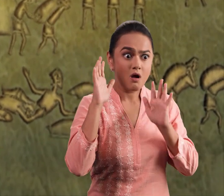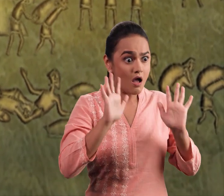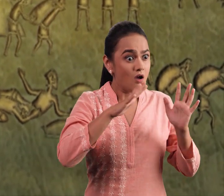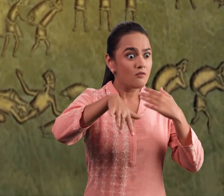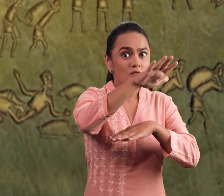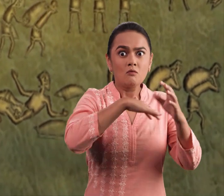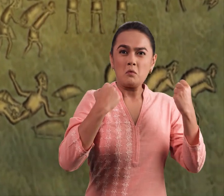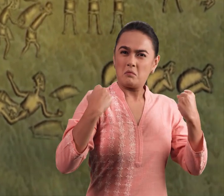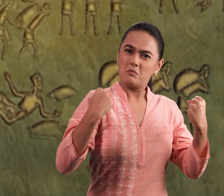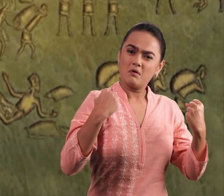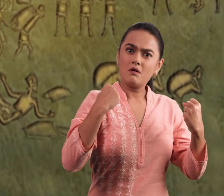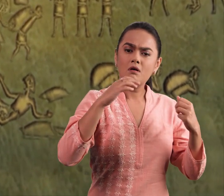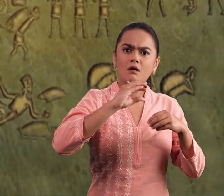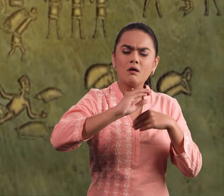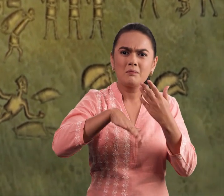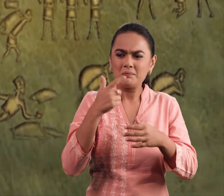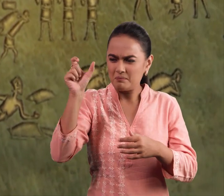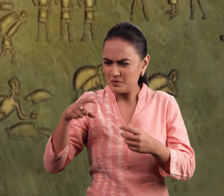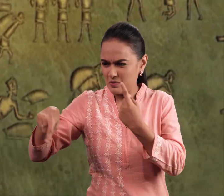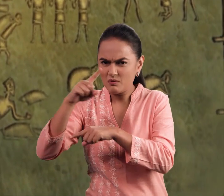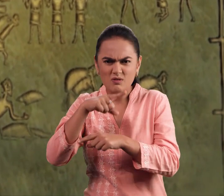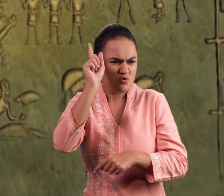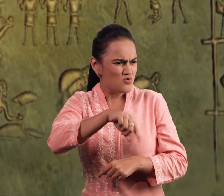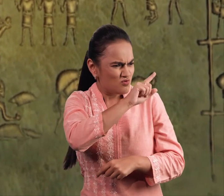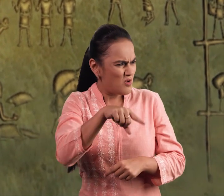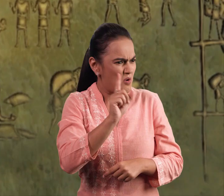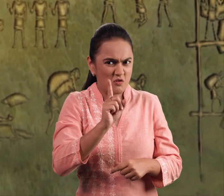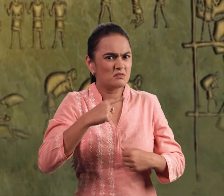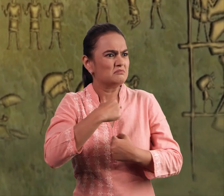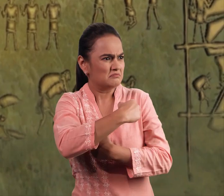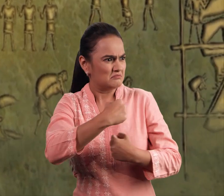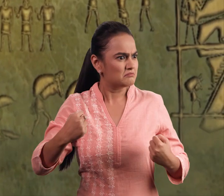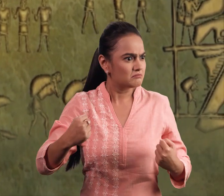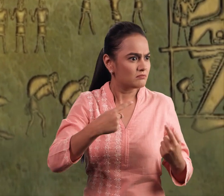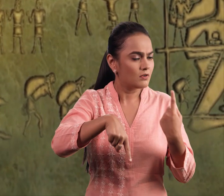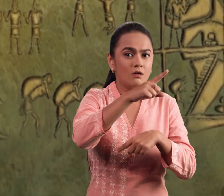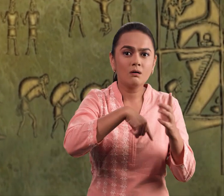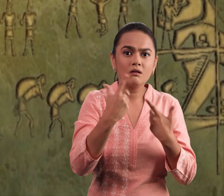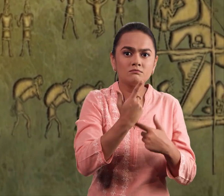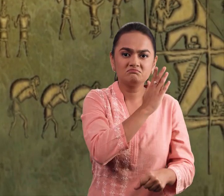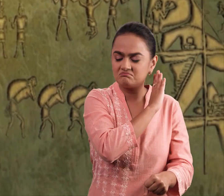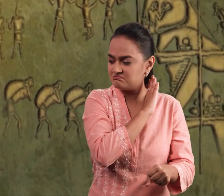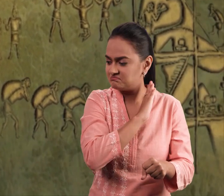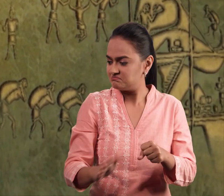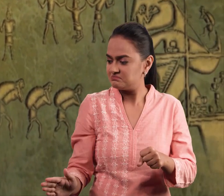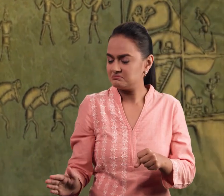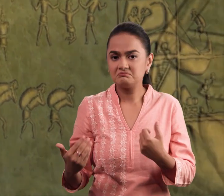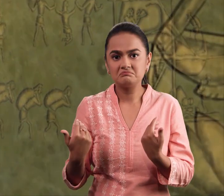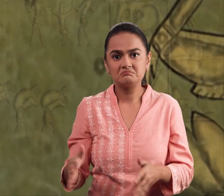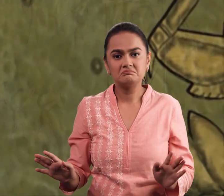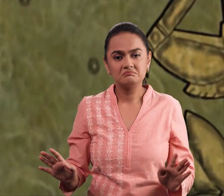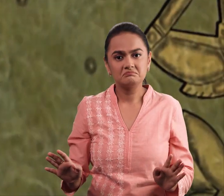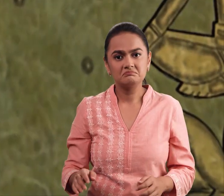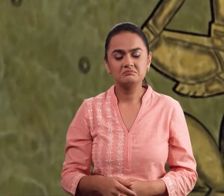था। जिसने भी उनके अन्याय और अत्याचार के विरुद्ध आवाज उठाई, उसकी